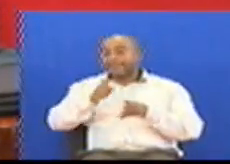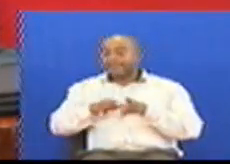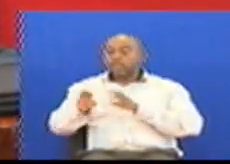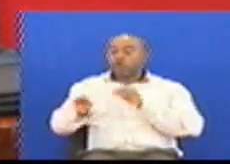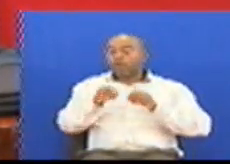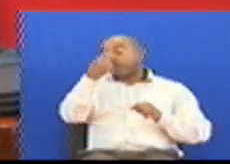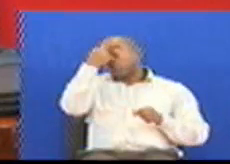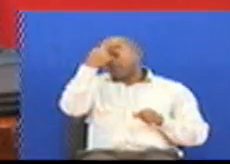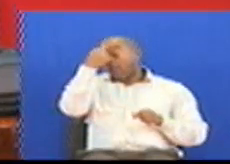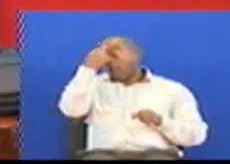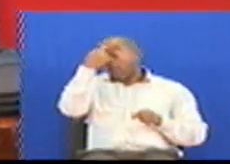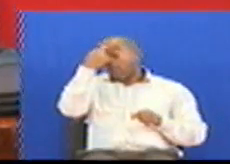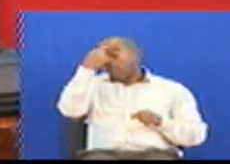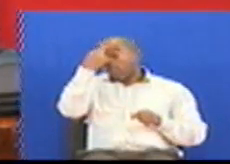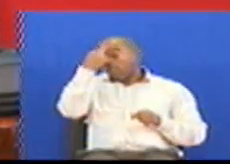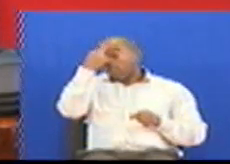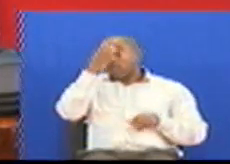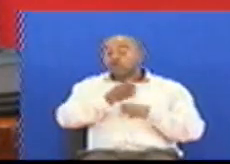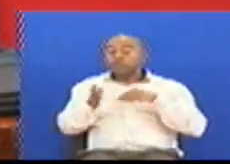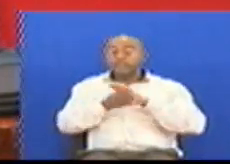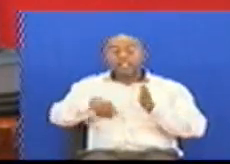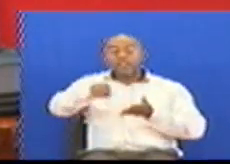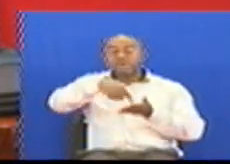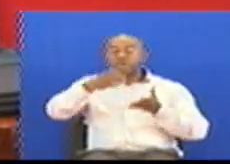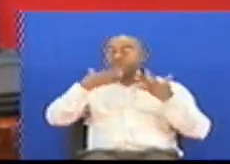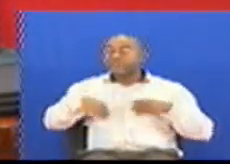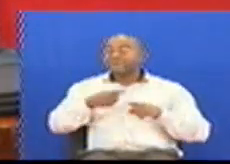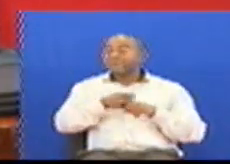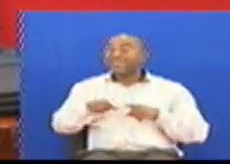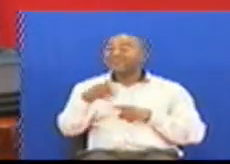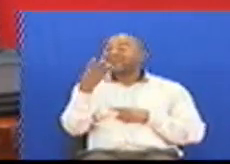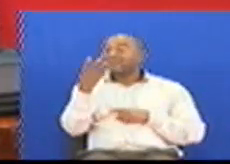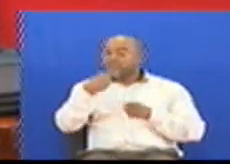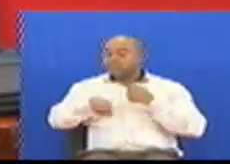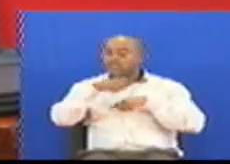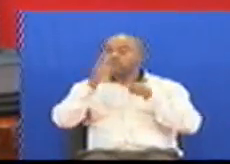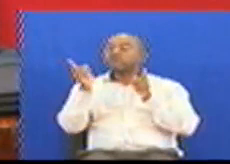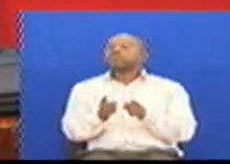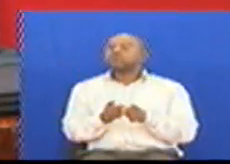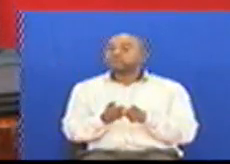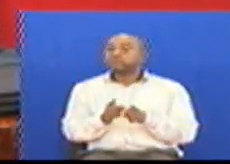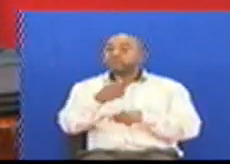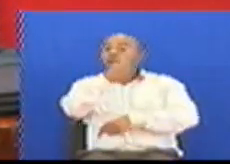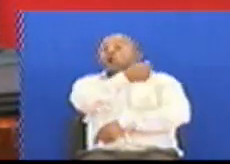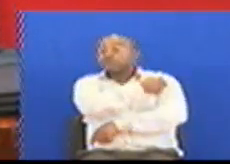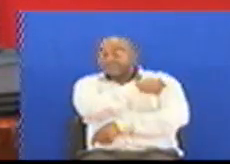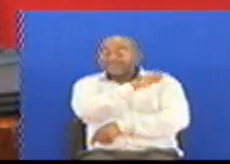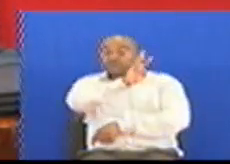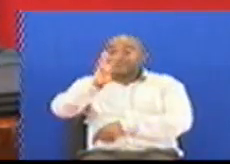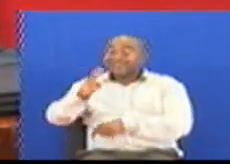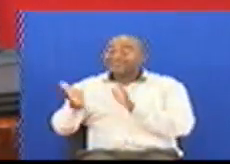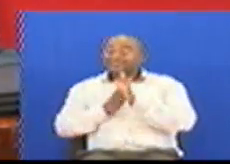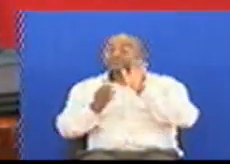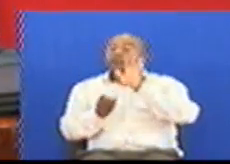Dodoma, kujenga vituo vya afya 433 katika muda mfupi, hospitali za wilaya